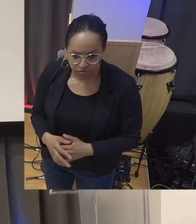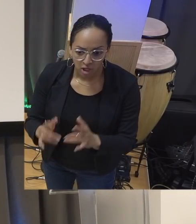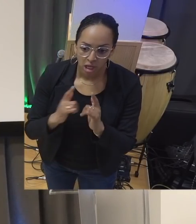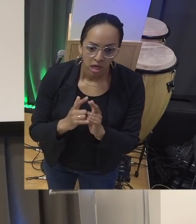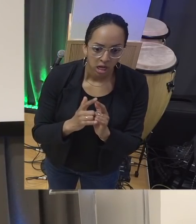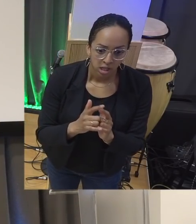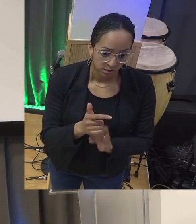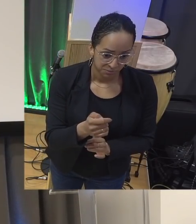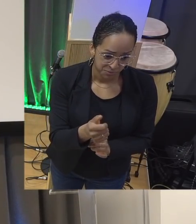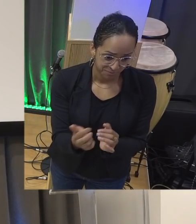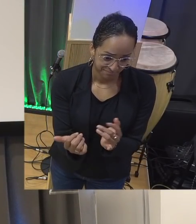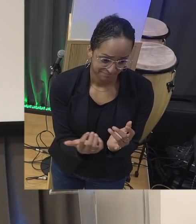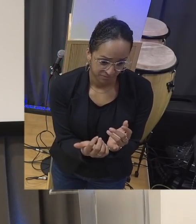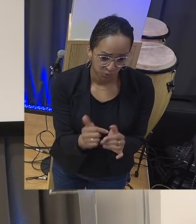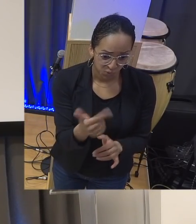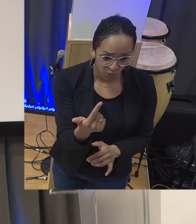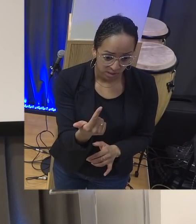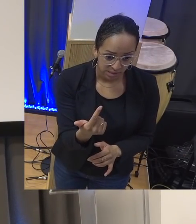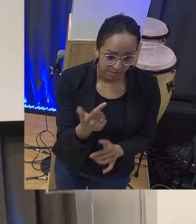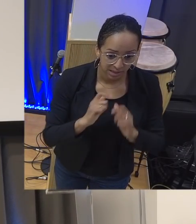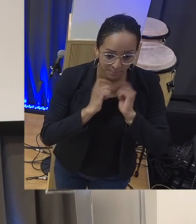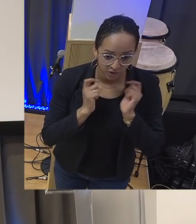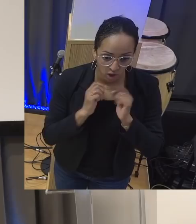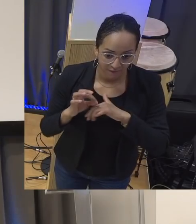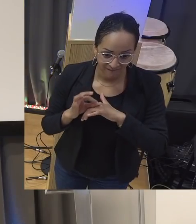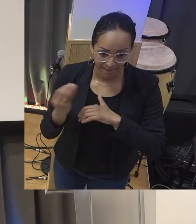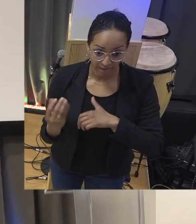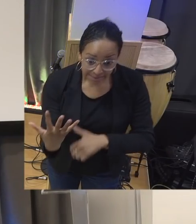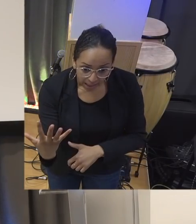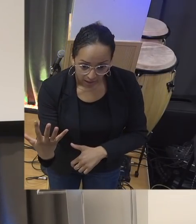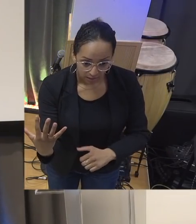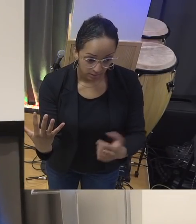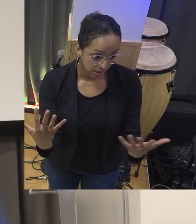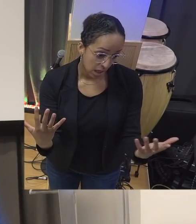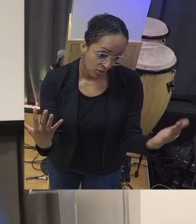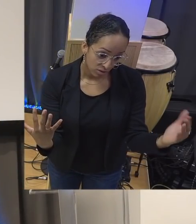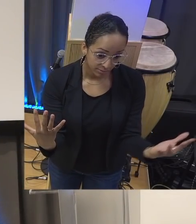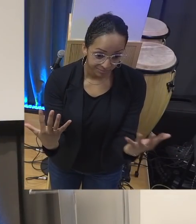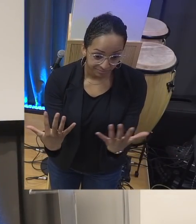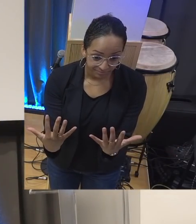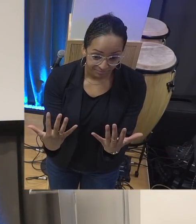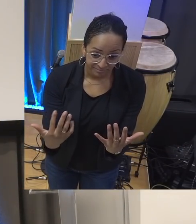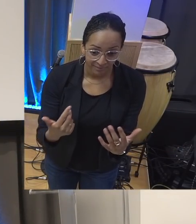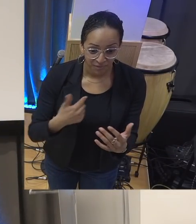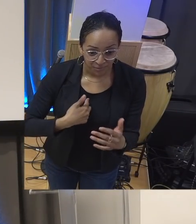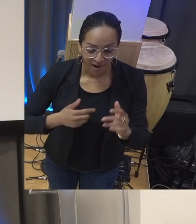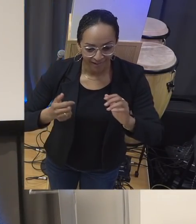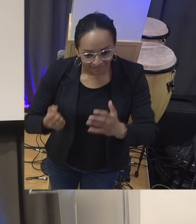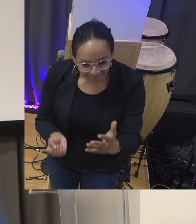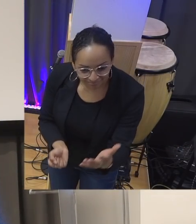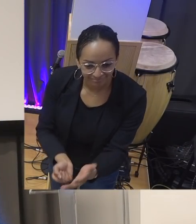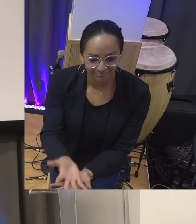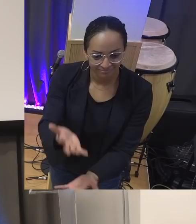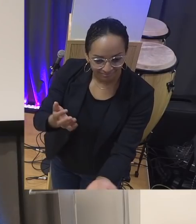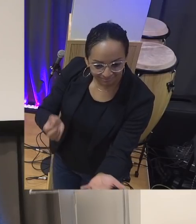ils sont 12. Le pasteur et sa femme et ses enfants, ils sont déjà 5. Et j'ai fait une campagne d'évangélisation avec eux, donc c'était